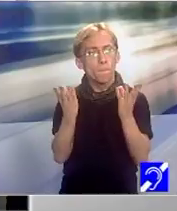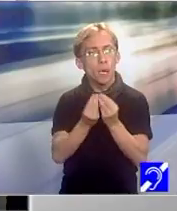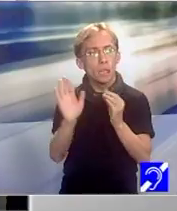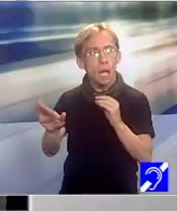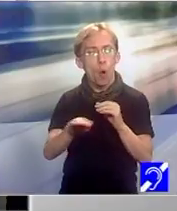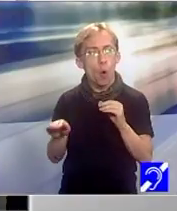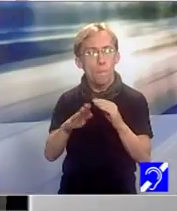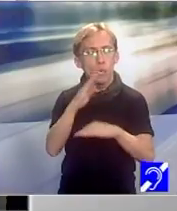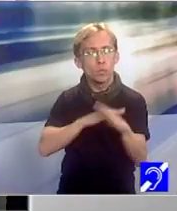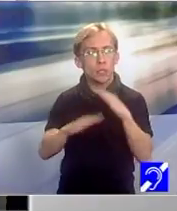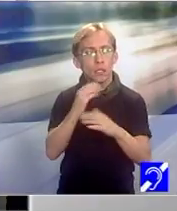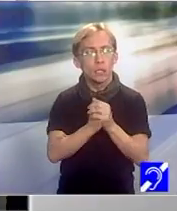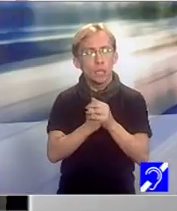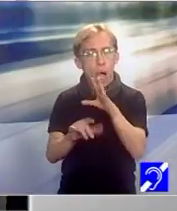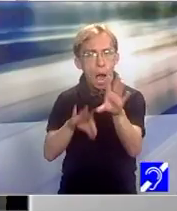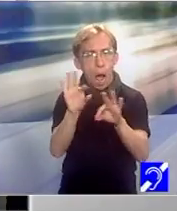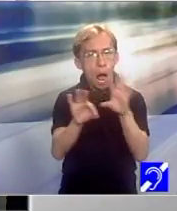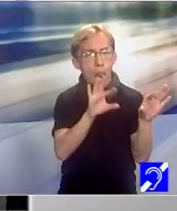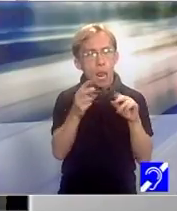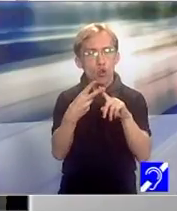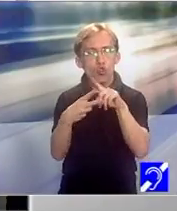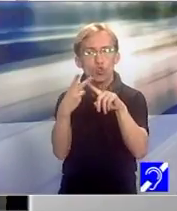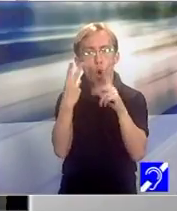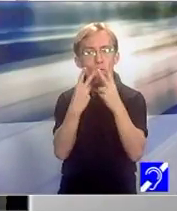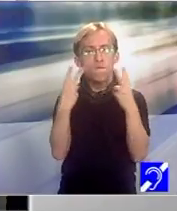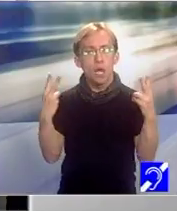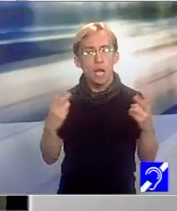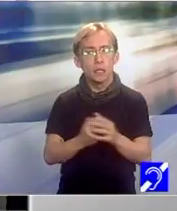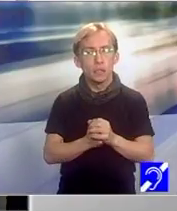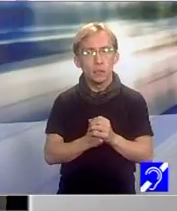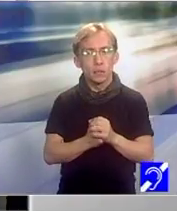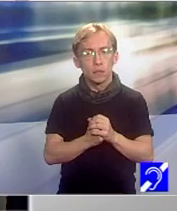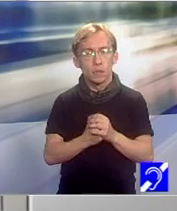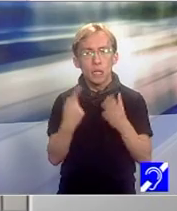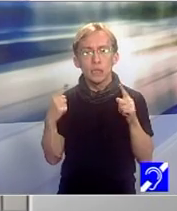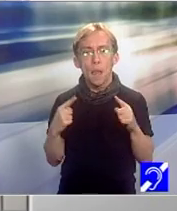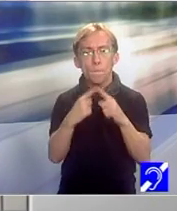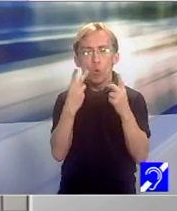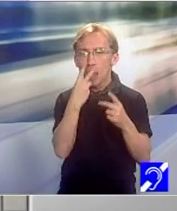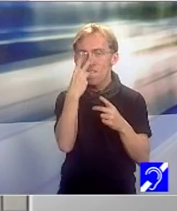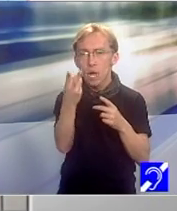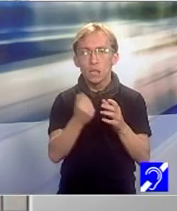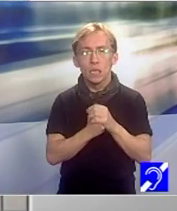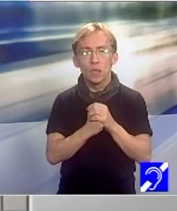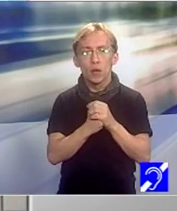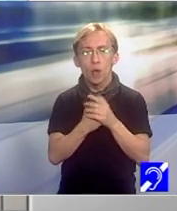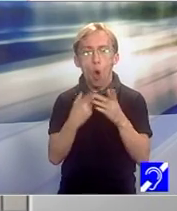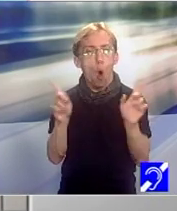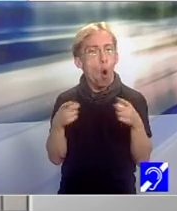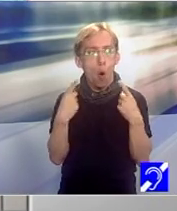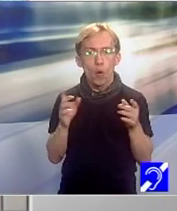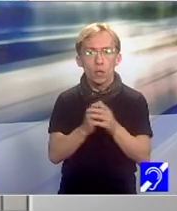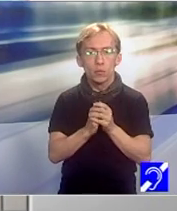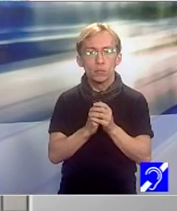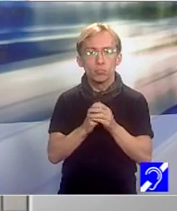care aleg între două variante. Aș spune, din punctul meu de vedere, cred ambele nepotrivite. Ori